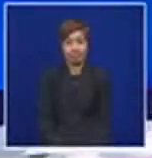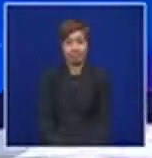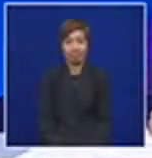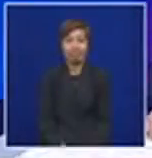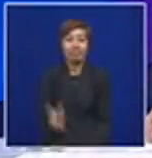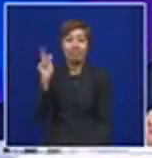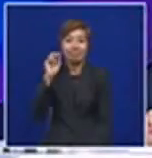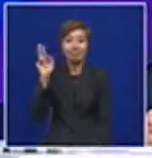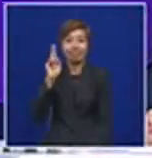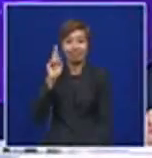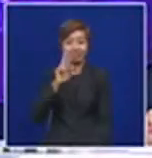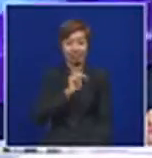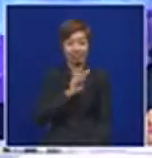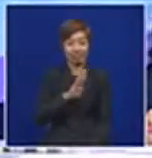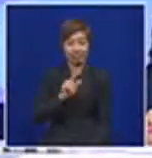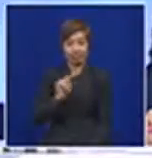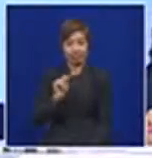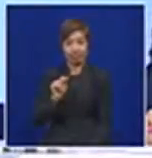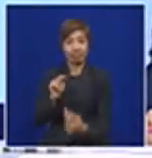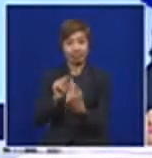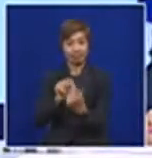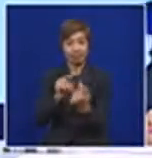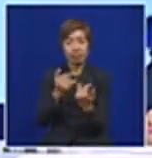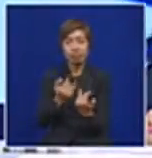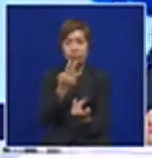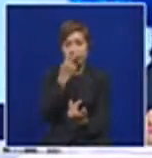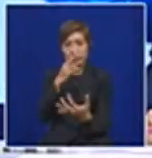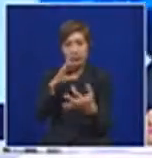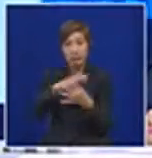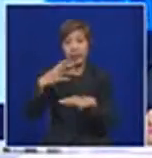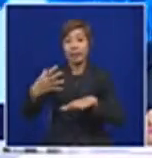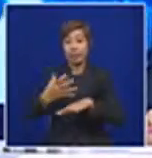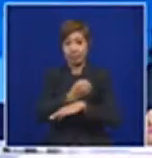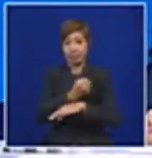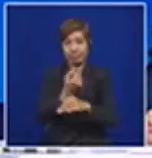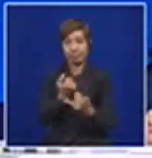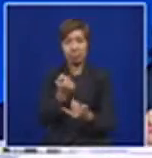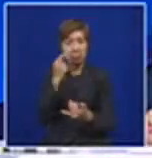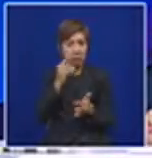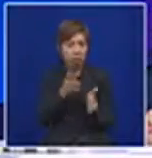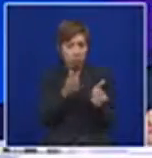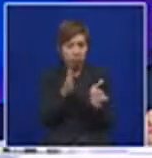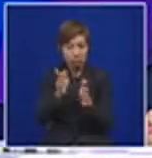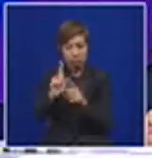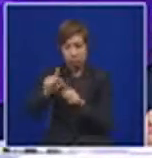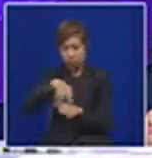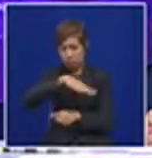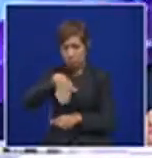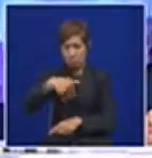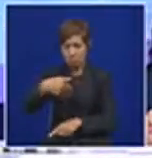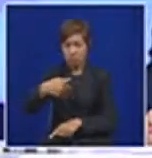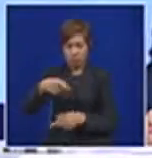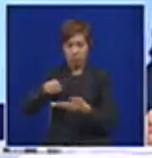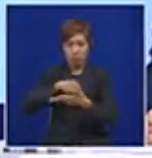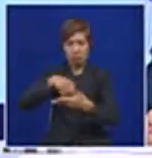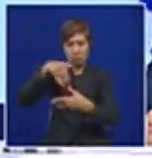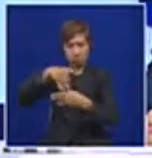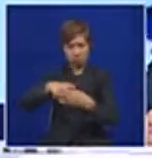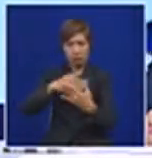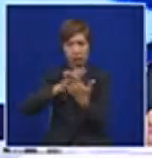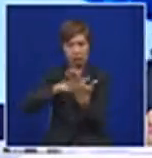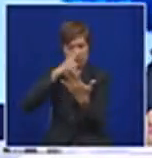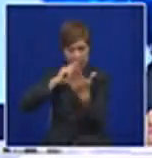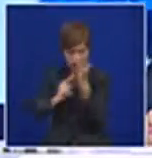กลับมารับชมข่าวเที่ยง NBT กันต่อนะครับช่วงนี้มาติดตามประเด็นการเมืองกันบ้างนะครับหลายๆฝ่ายนั้นมีการเรียกร้องให้มีการเลือกตั้งเกิดขึ้นในประเทศไทย